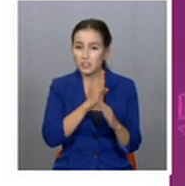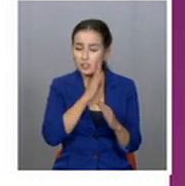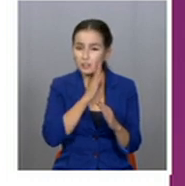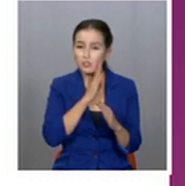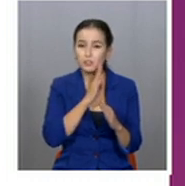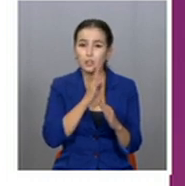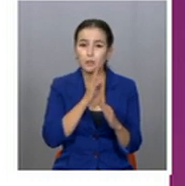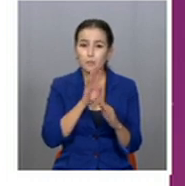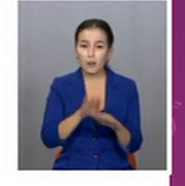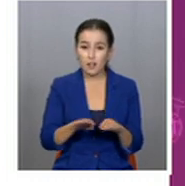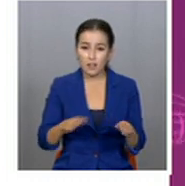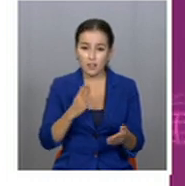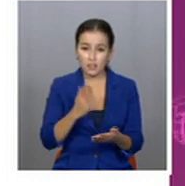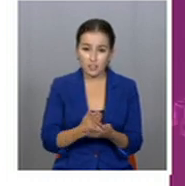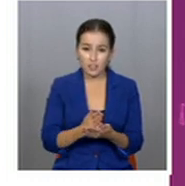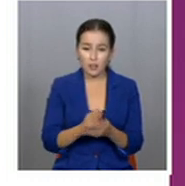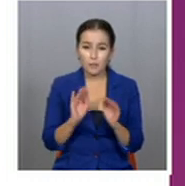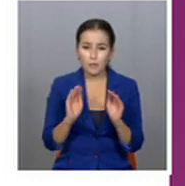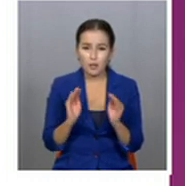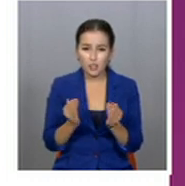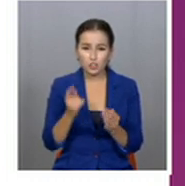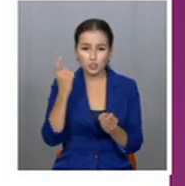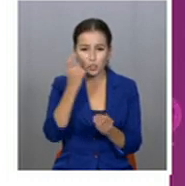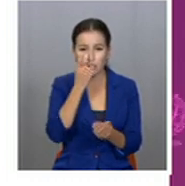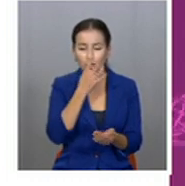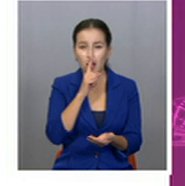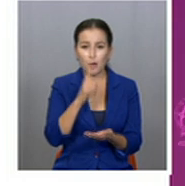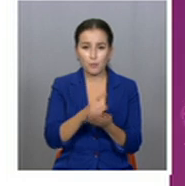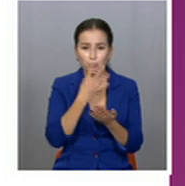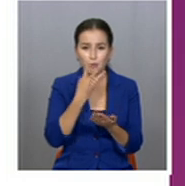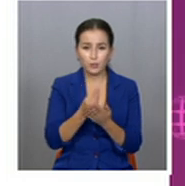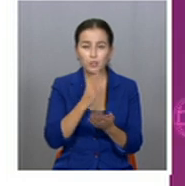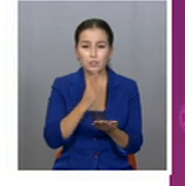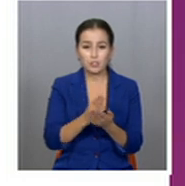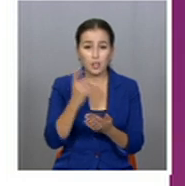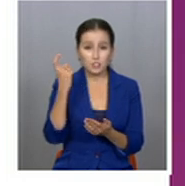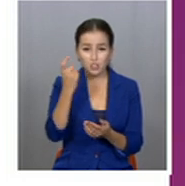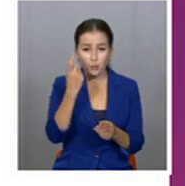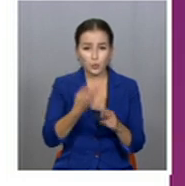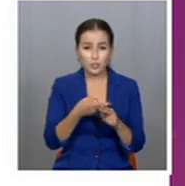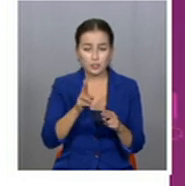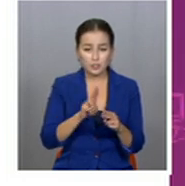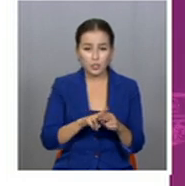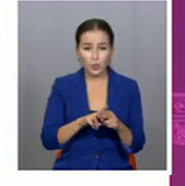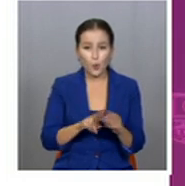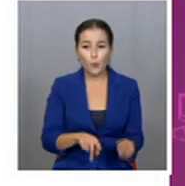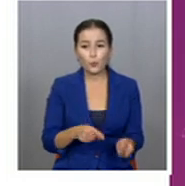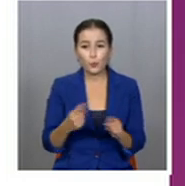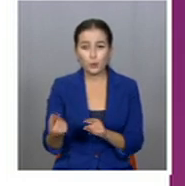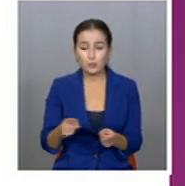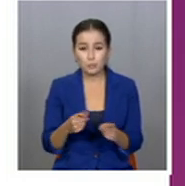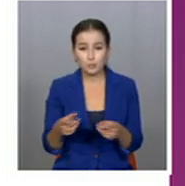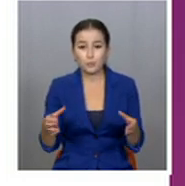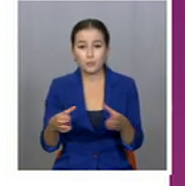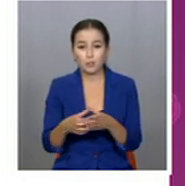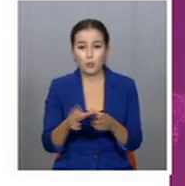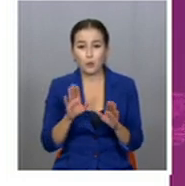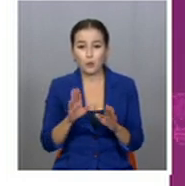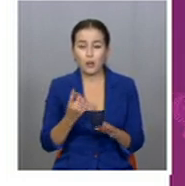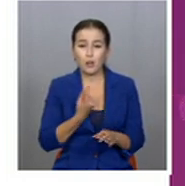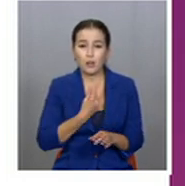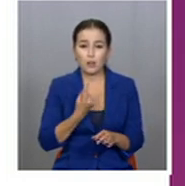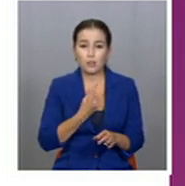тұрады. Және өзінің шағын шаруашылығы болады. Бірақ ол шаруашылықты көшпелі қауымда бір өзі